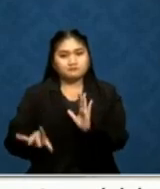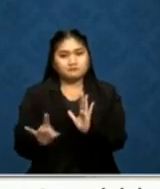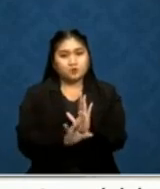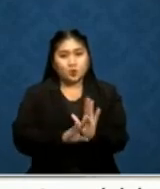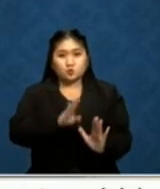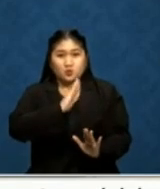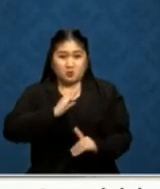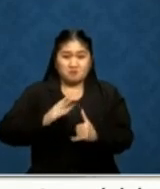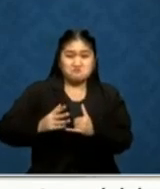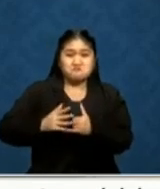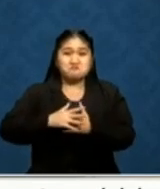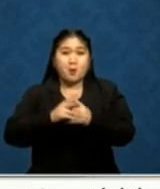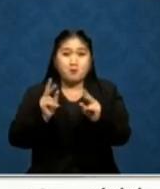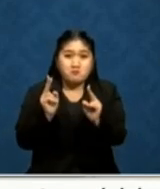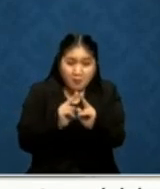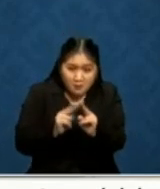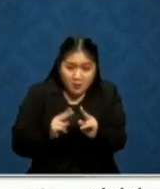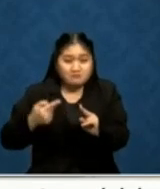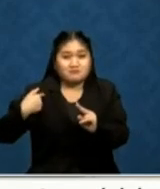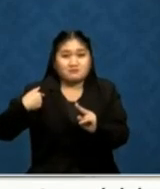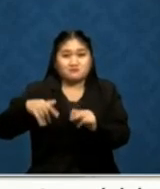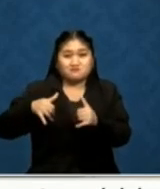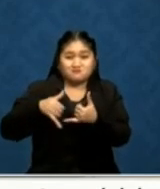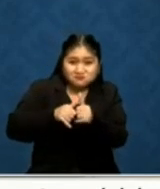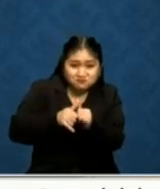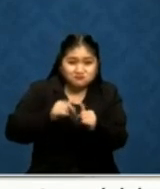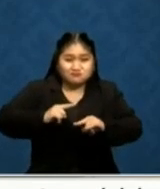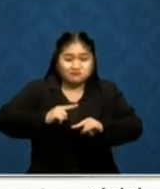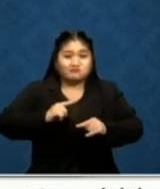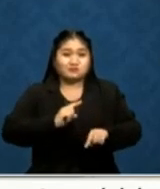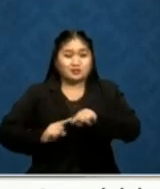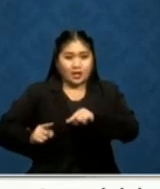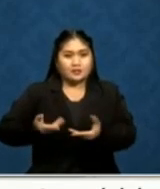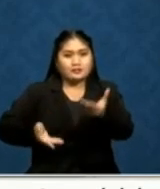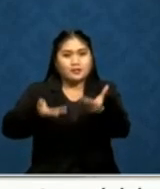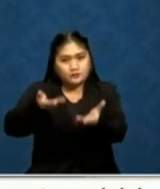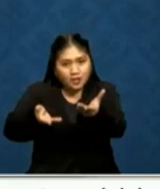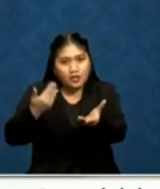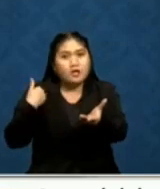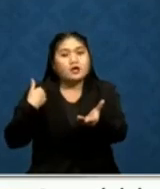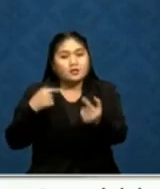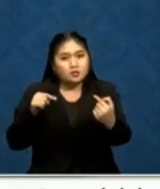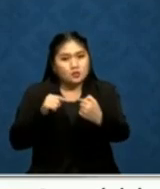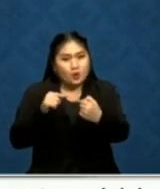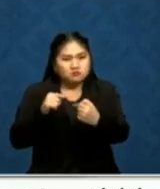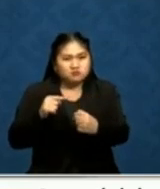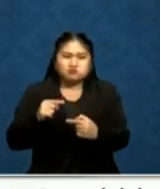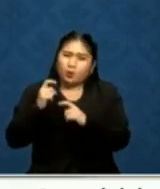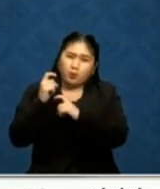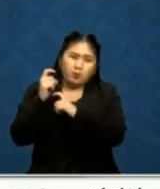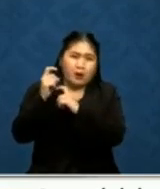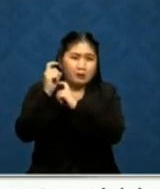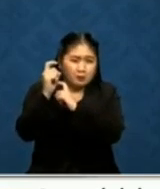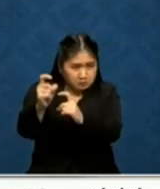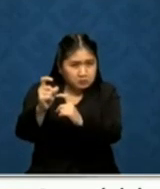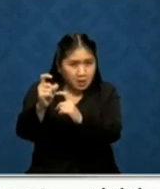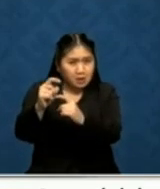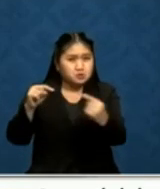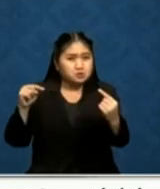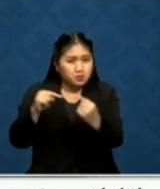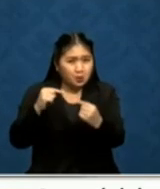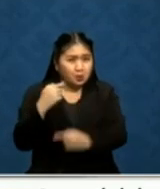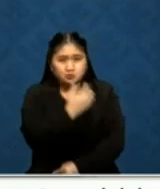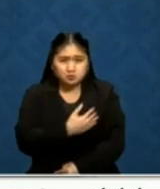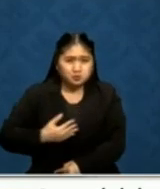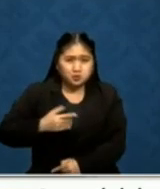ำชำเรากระทำอนาจารและคุกคามทางเพศเป็นสิ่งหนึ่งนะคะที่เป็นภัยต่อความปลอดภัยต่อสวัสดิภา